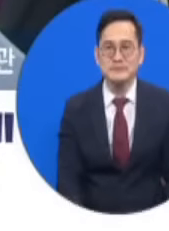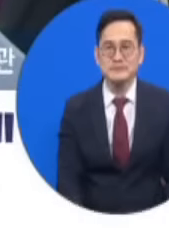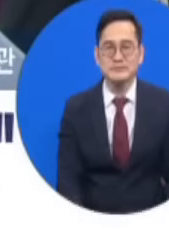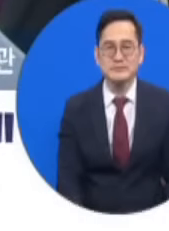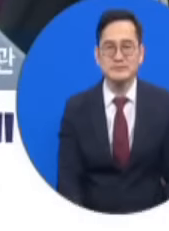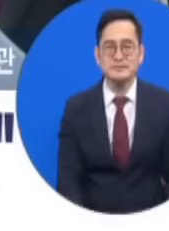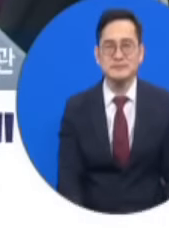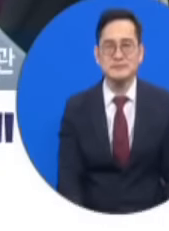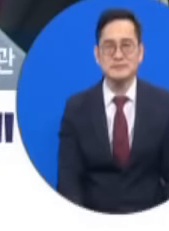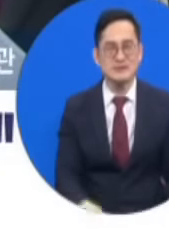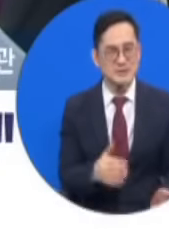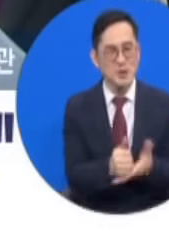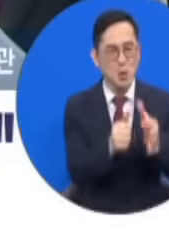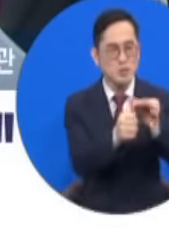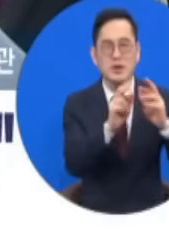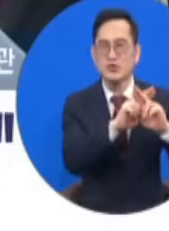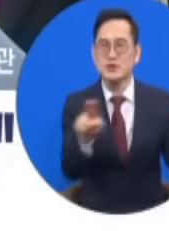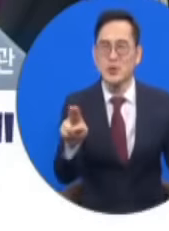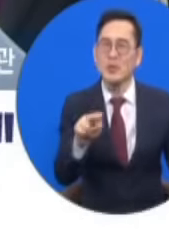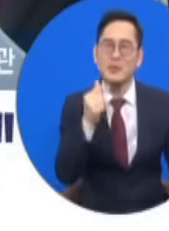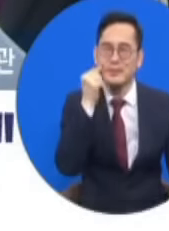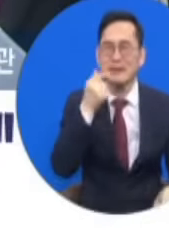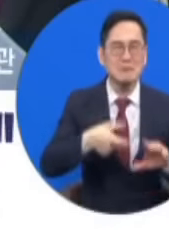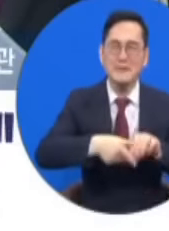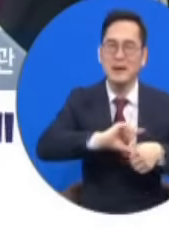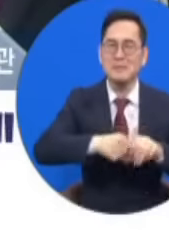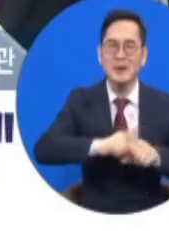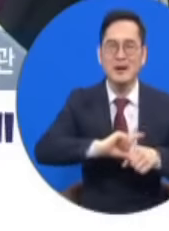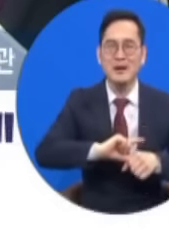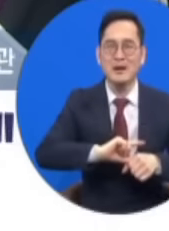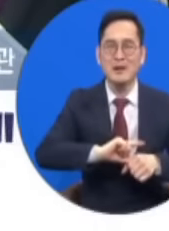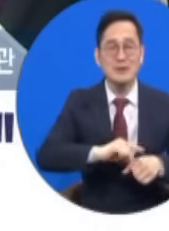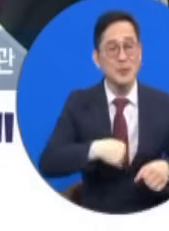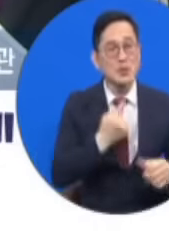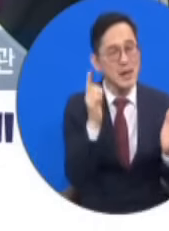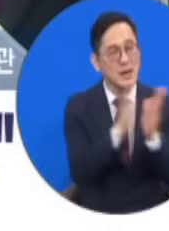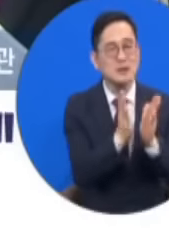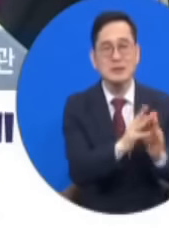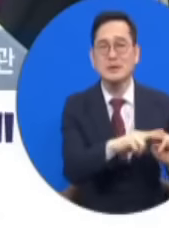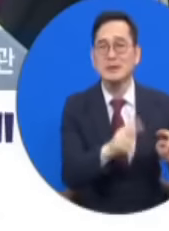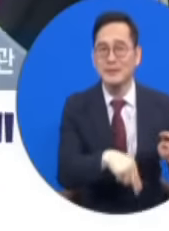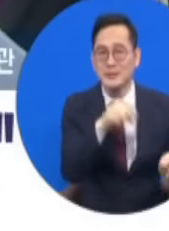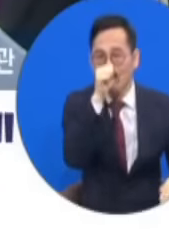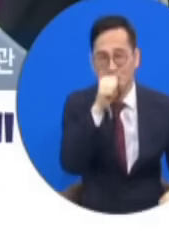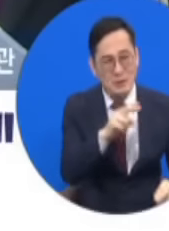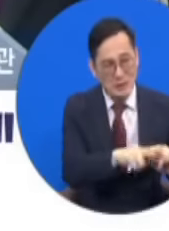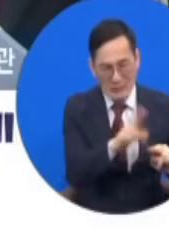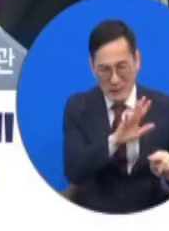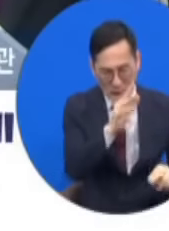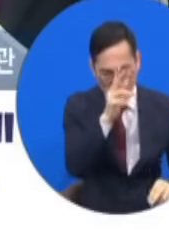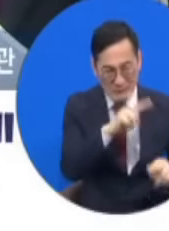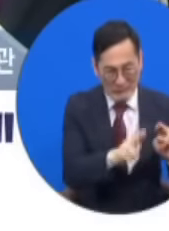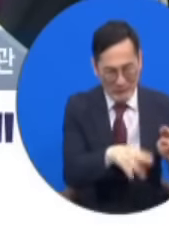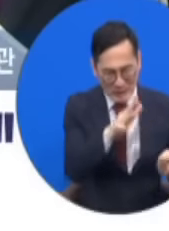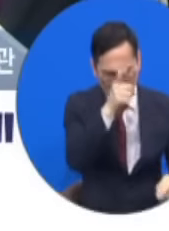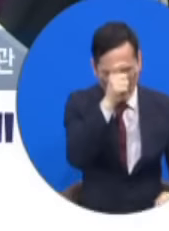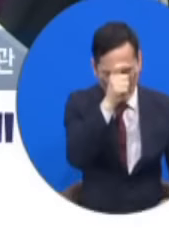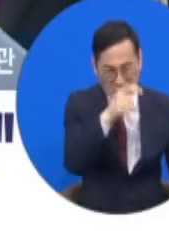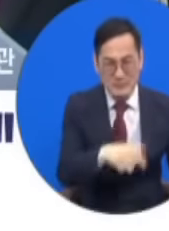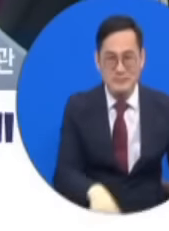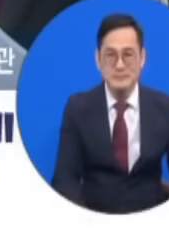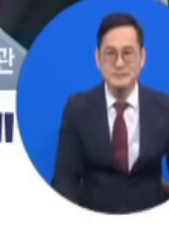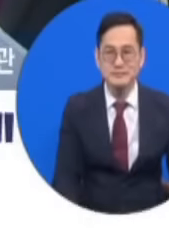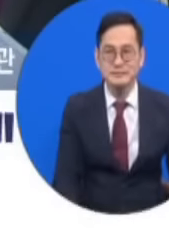취소라는 게 아마 법적으로 불가능할 것이고 결국 이제 뭐 본인의 사퇴밖에 없는데 그 본인의 사퇴도 본인이 어쨌든 과거에 했던